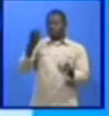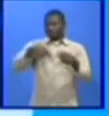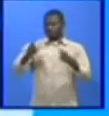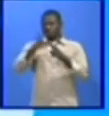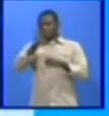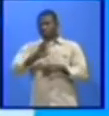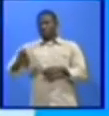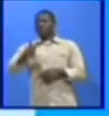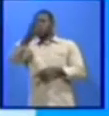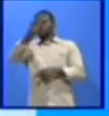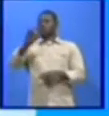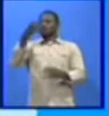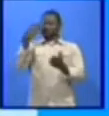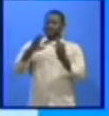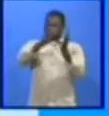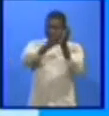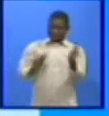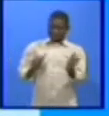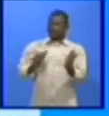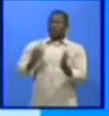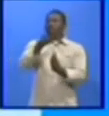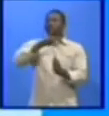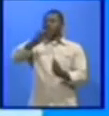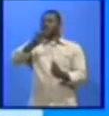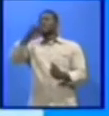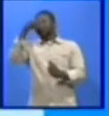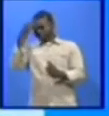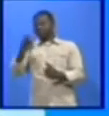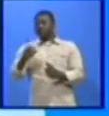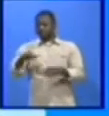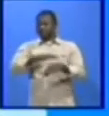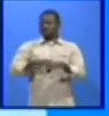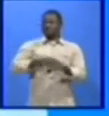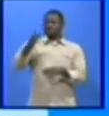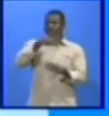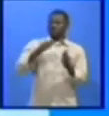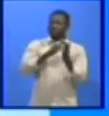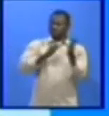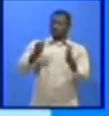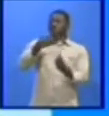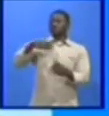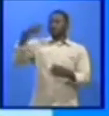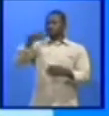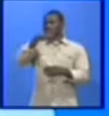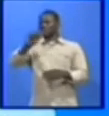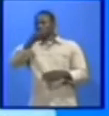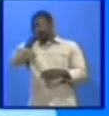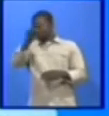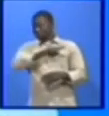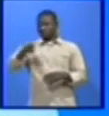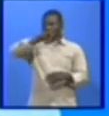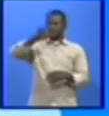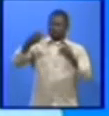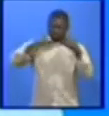30 francs sur le litre d'essence et 20 francs sur le litre de gasoil. L'annonce qui a été faite par le ministre en charge du